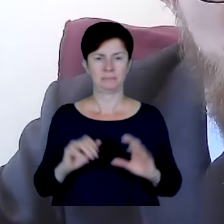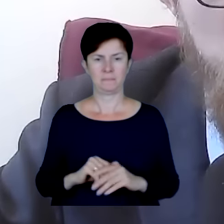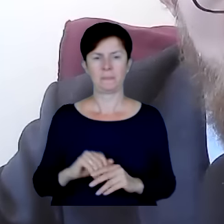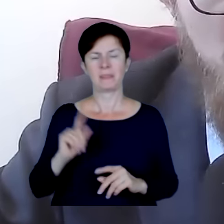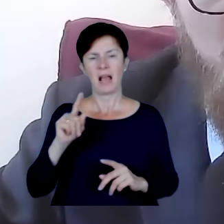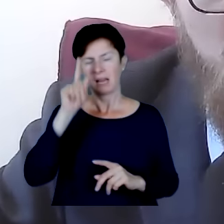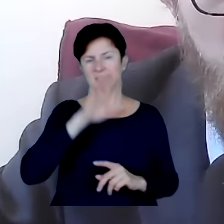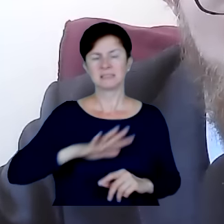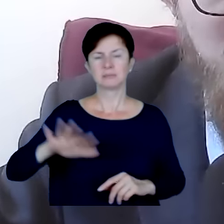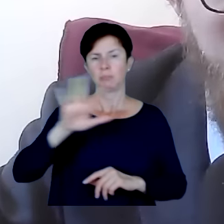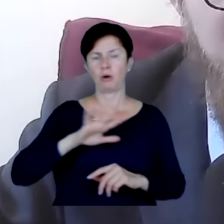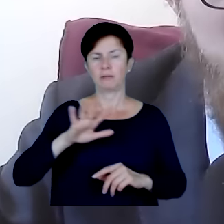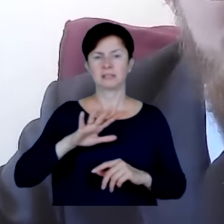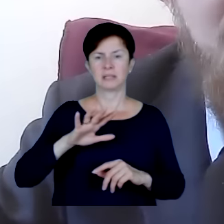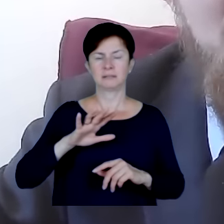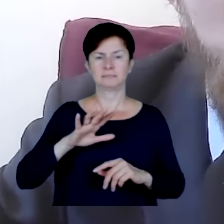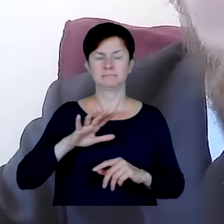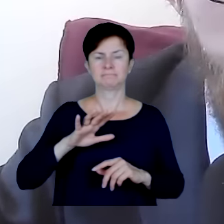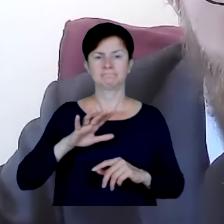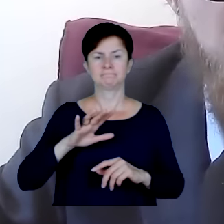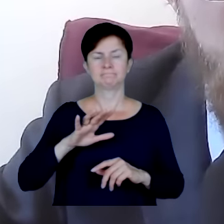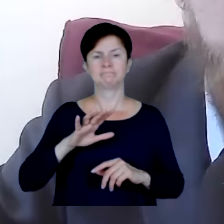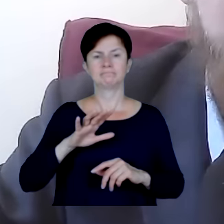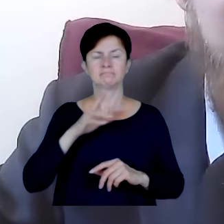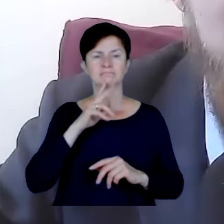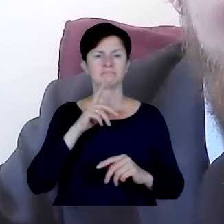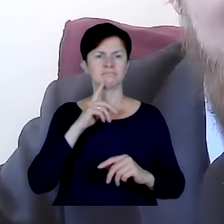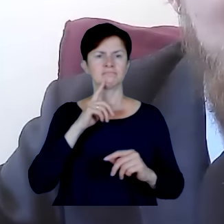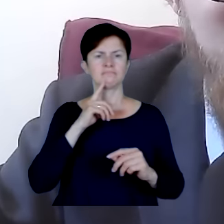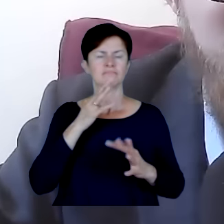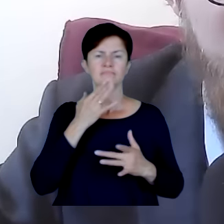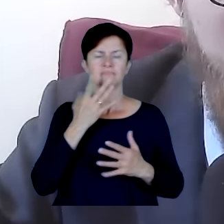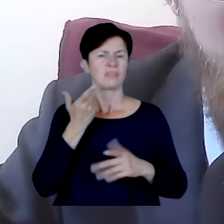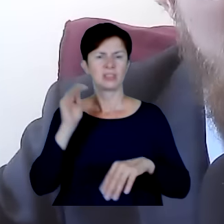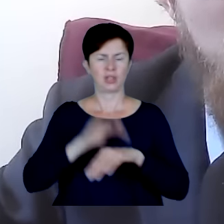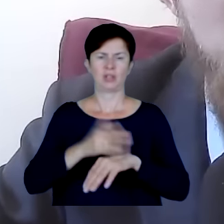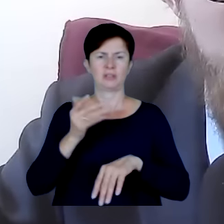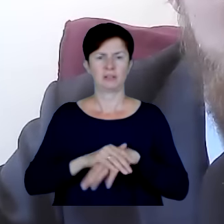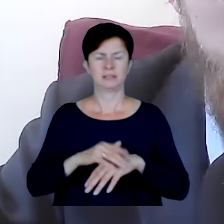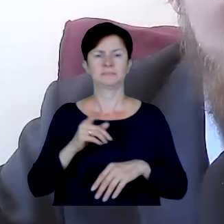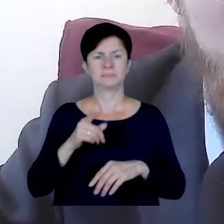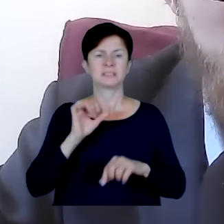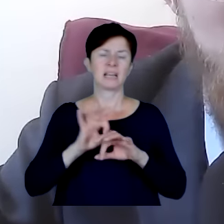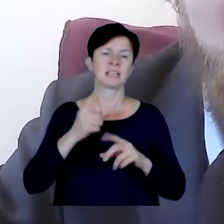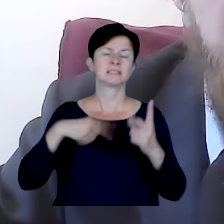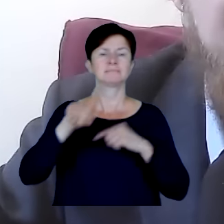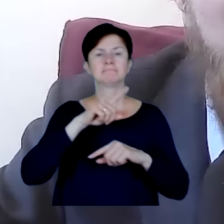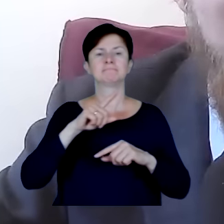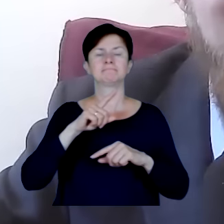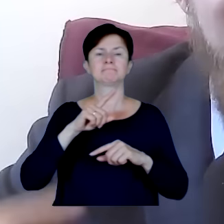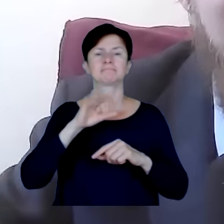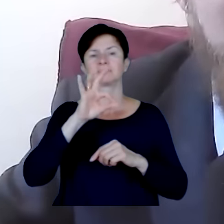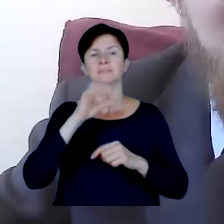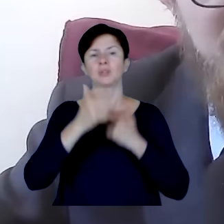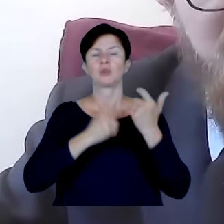społeczna częściowo odnosi pewien skutek i częściowo sam fakt, że ta retoryka się zmienia, oczywiście to świadczy o tym, że po